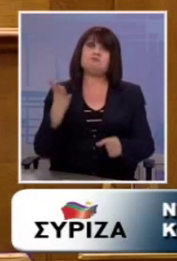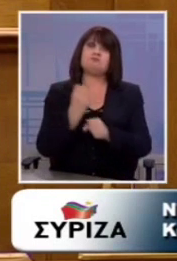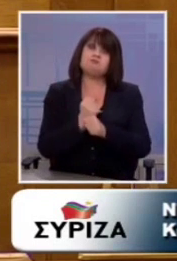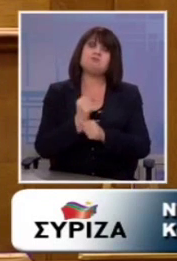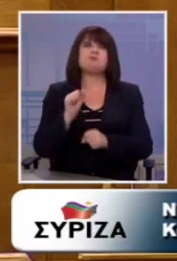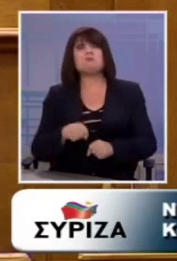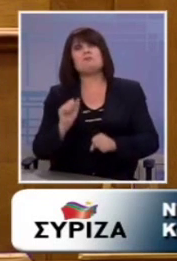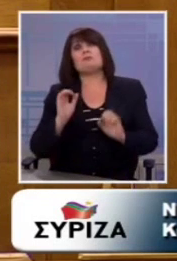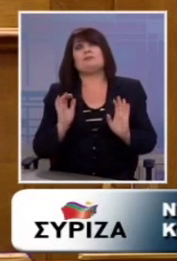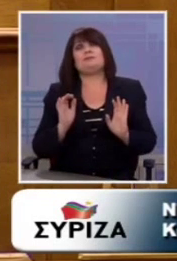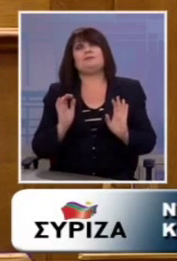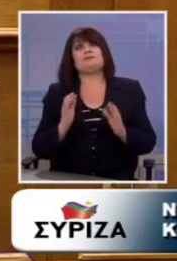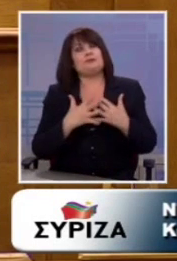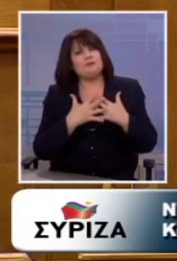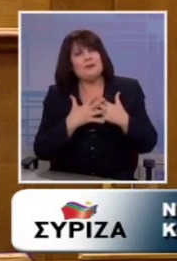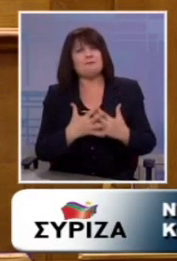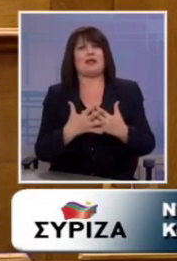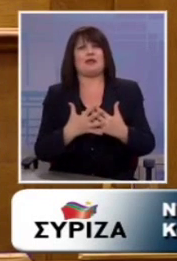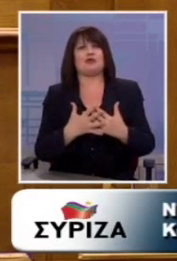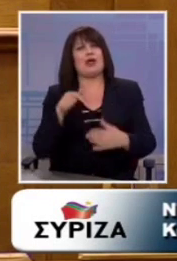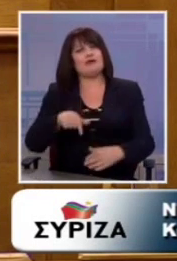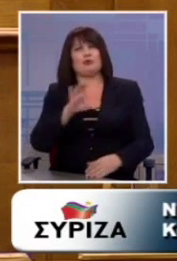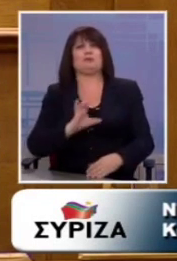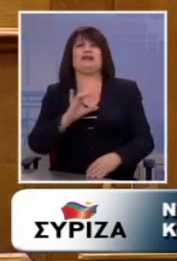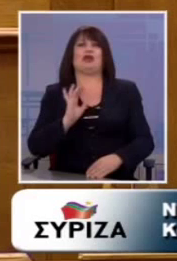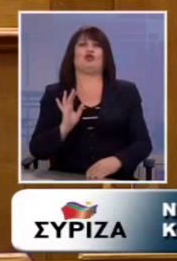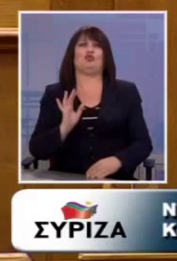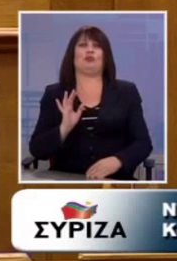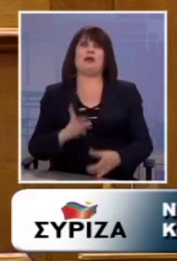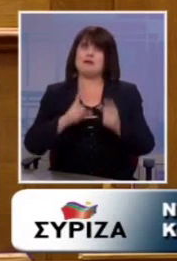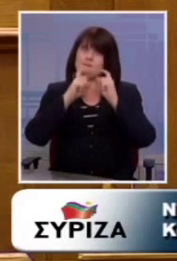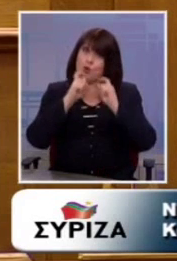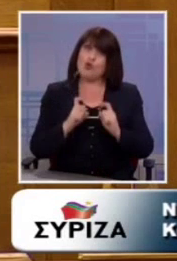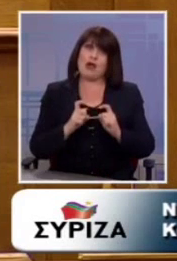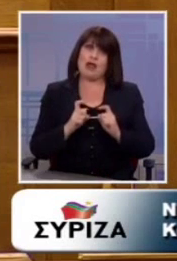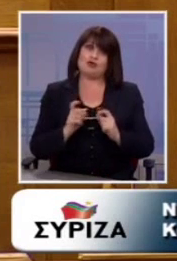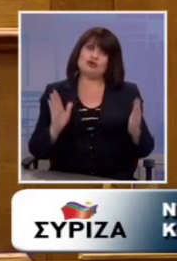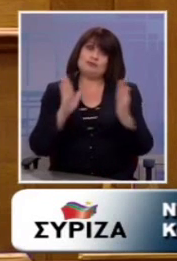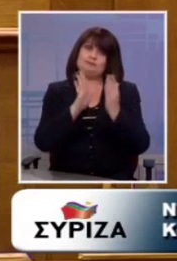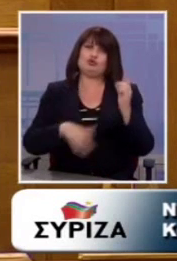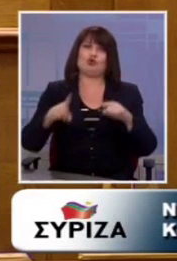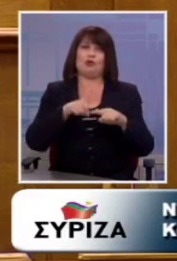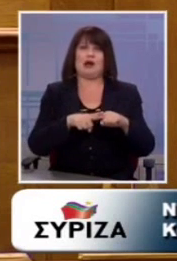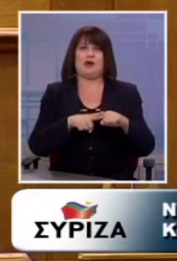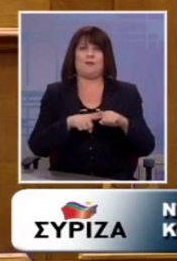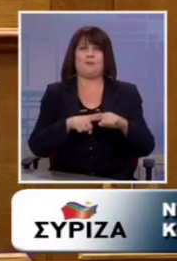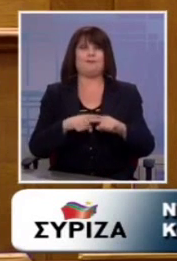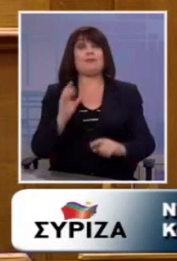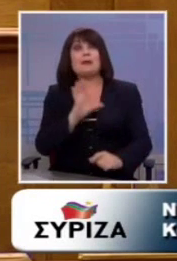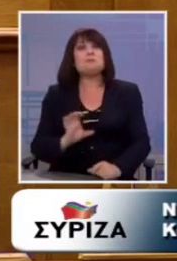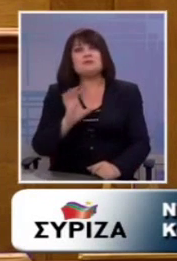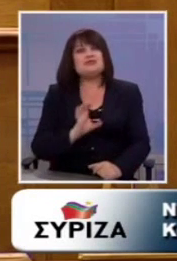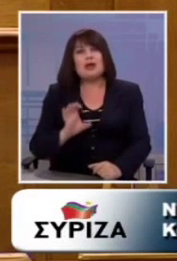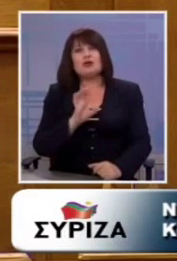ή μεγαλύτερη, με πάθος, αυτό αναζητούμε. Και αυτή είναι η υποχρέωσή μας σήμερα απέναντι στον ελληνικό λαό. Να αναζητήσουμε ένα